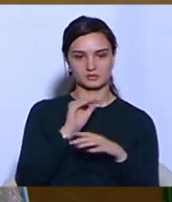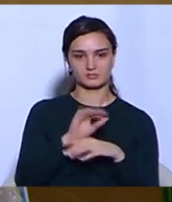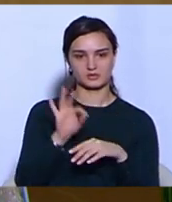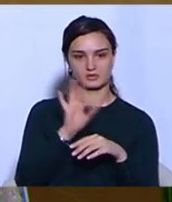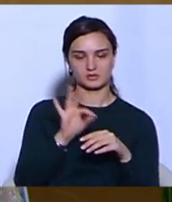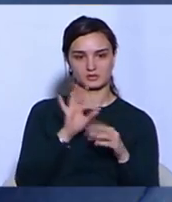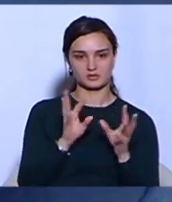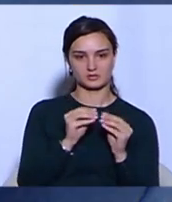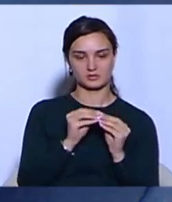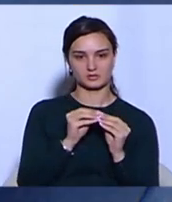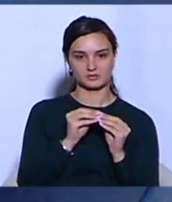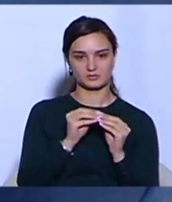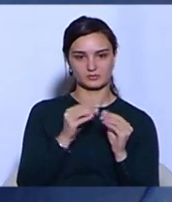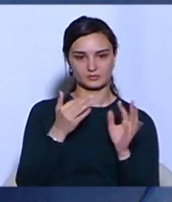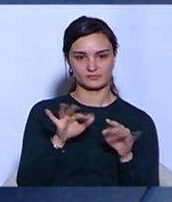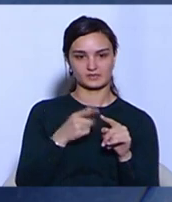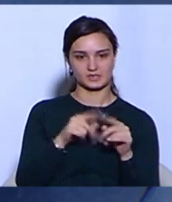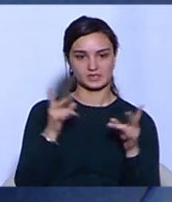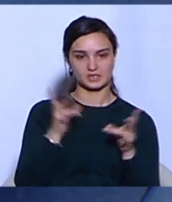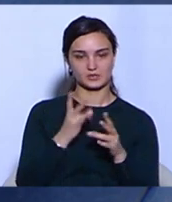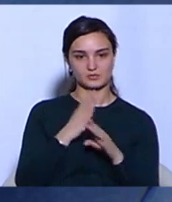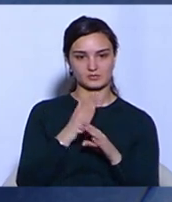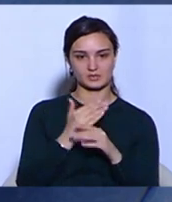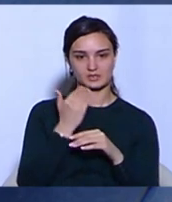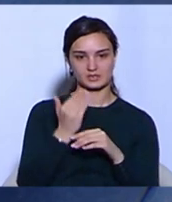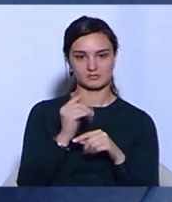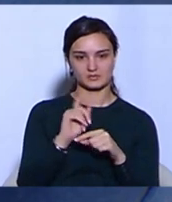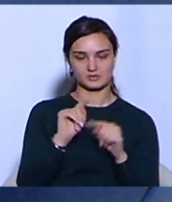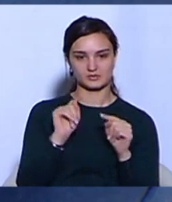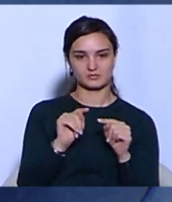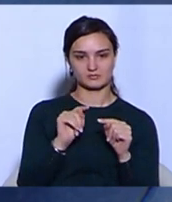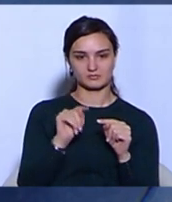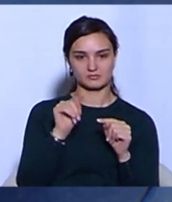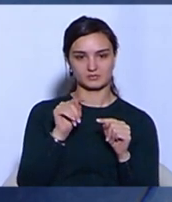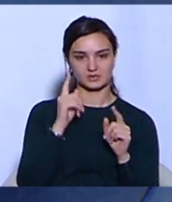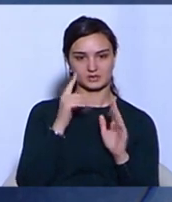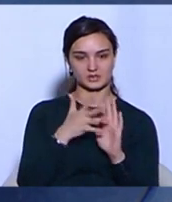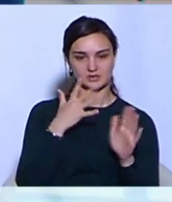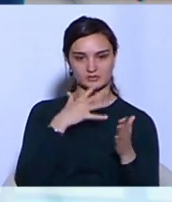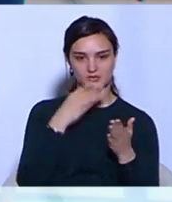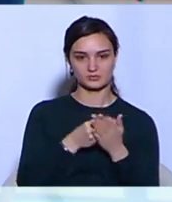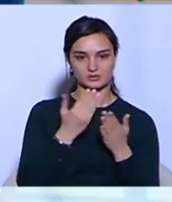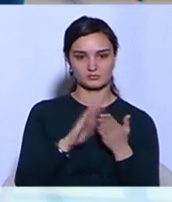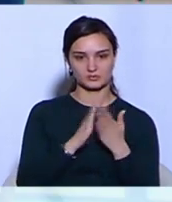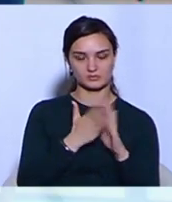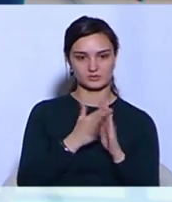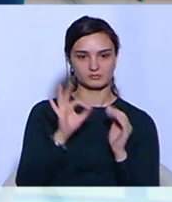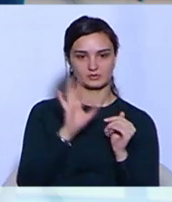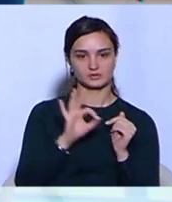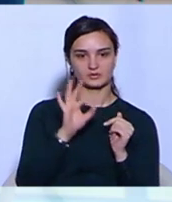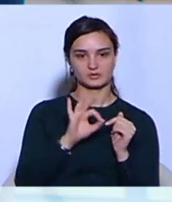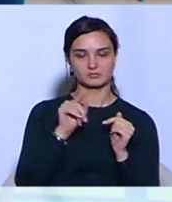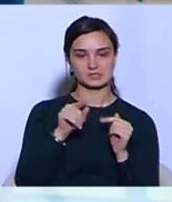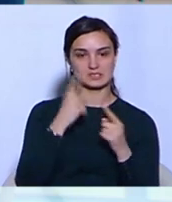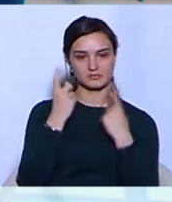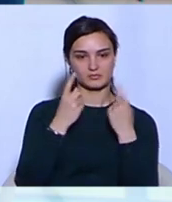ერთად უკვე დადგა საჭიროება იმის, რომ მათ გაიგონ საკუთარი მდგომარეობის შესახებაც, მათ